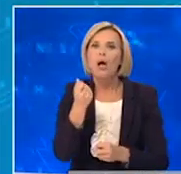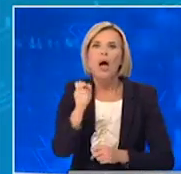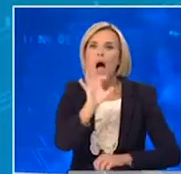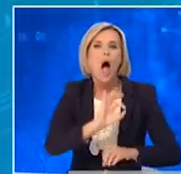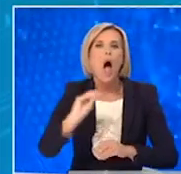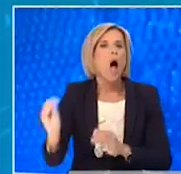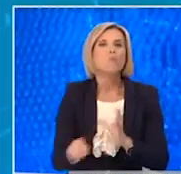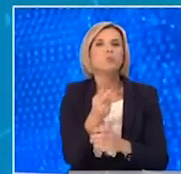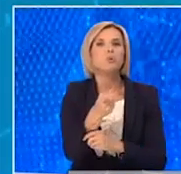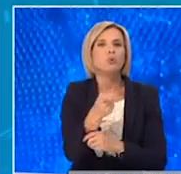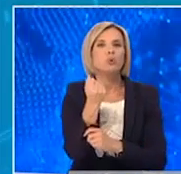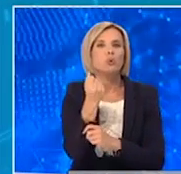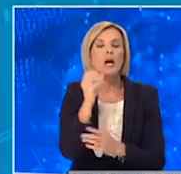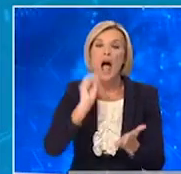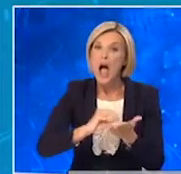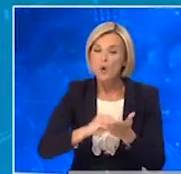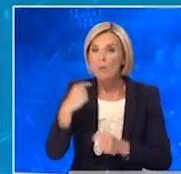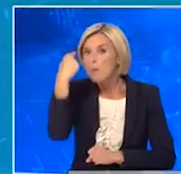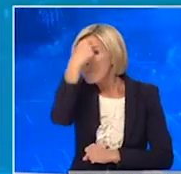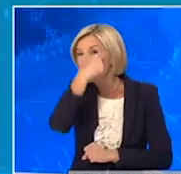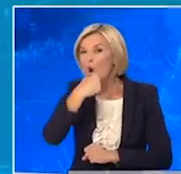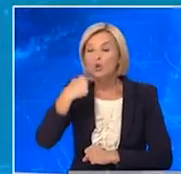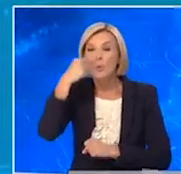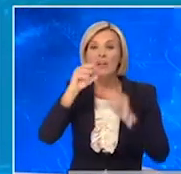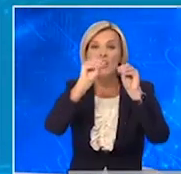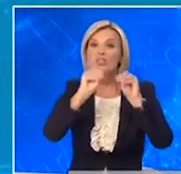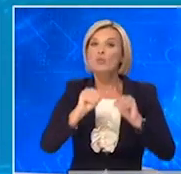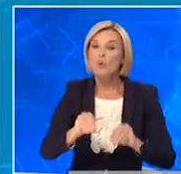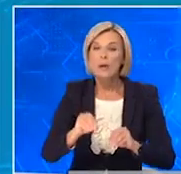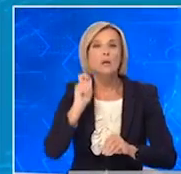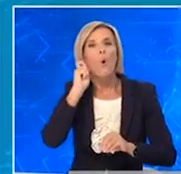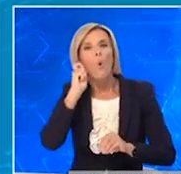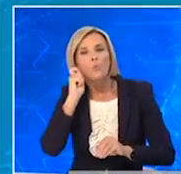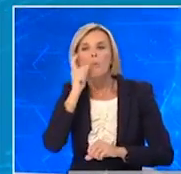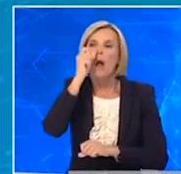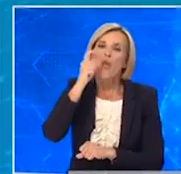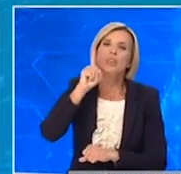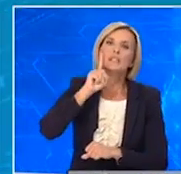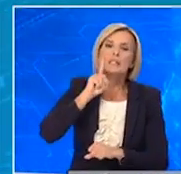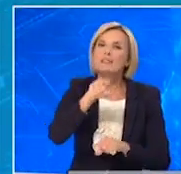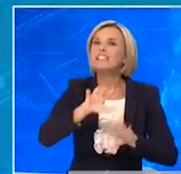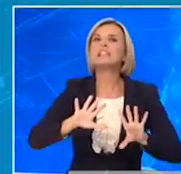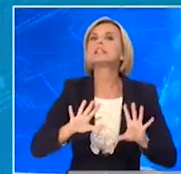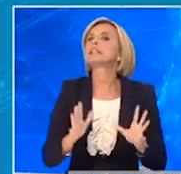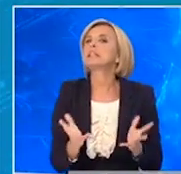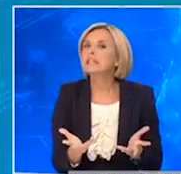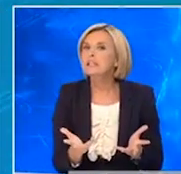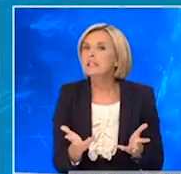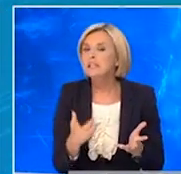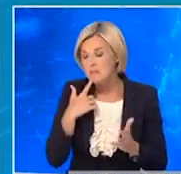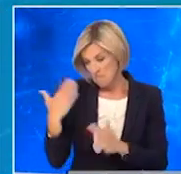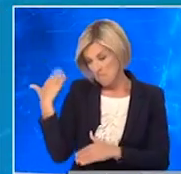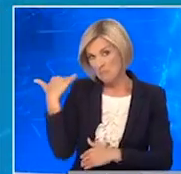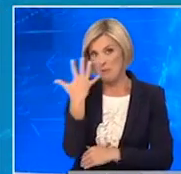πώς εξασφαλίζονται τα προσωπικά δεδομένα και τι ποσοστό επιτυχίας έχει, δεδομένου ότι με ένα πρόχειρο μαθηματικό υπολογισμό τις τελευταίες